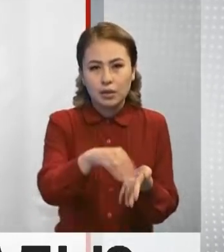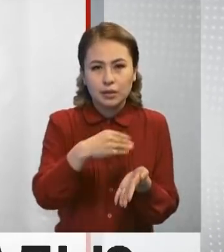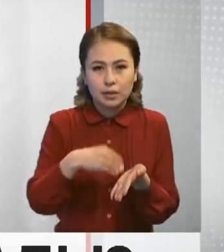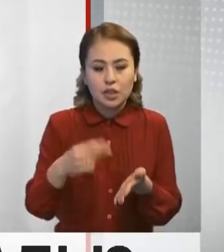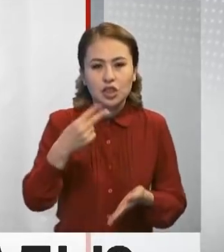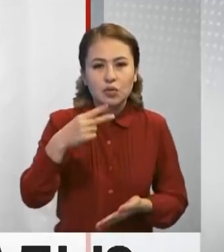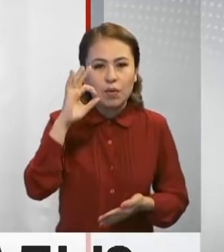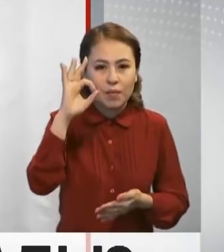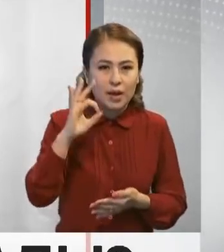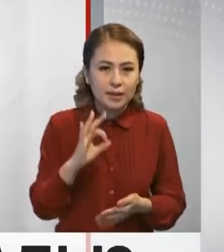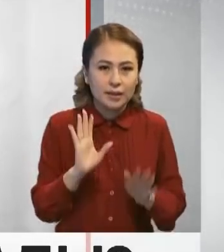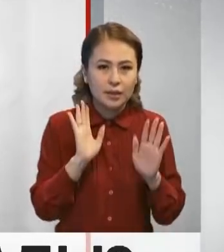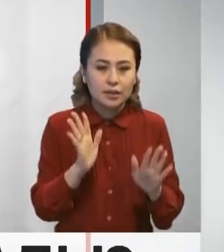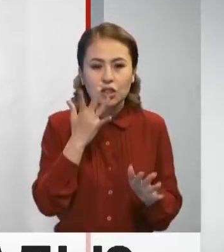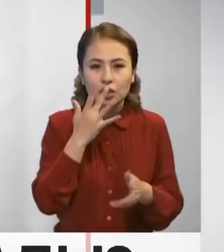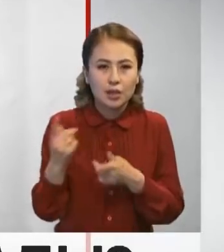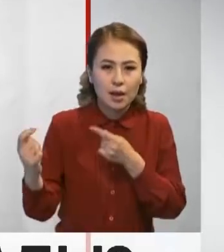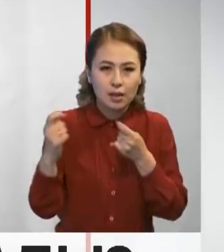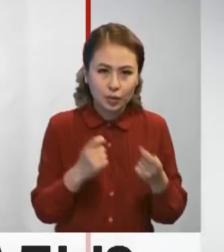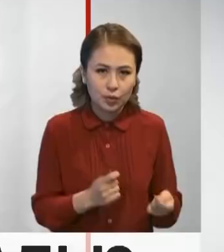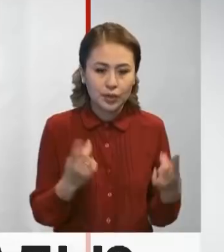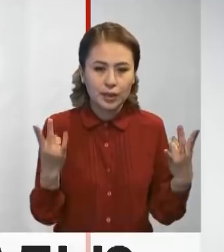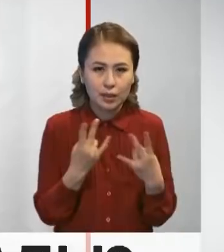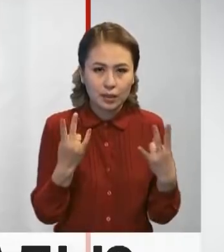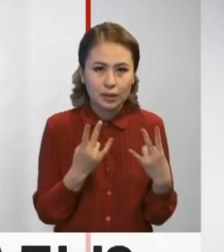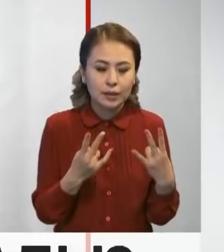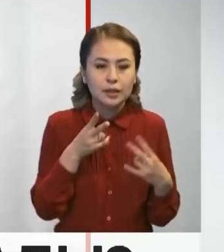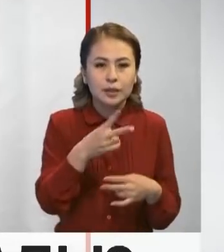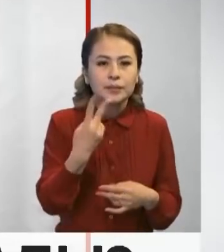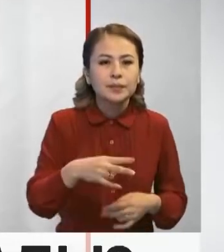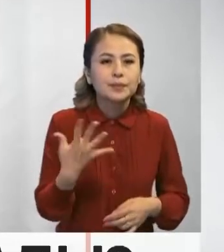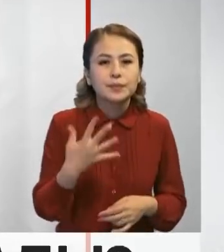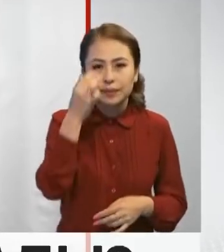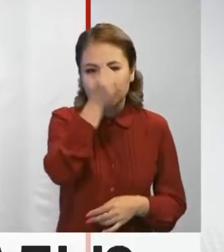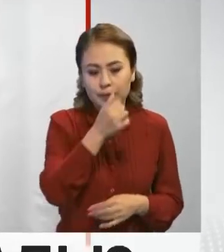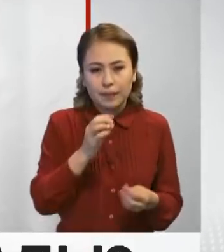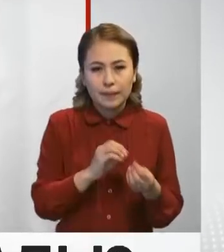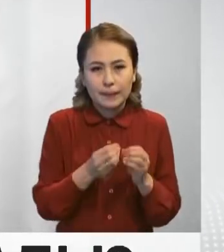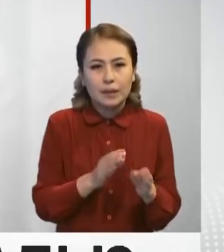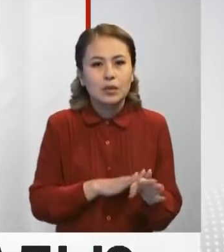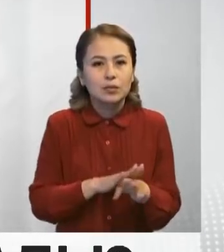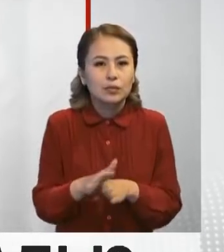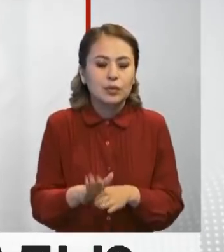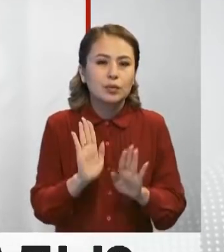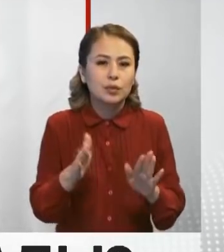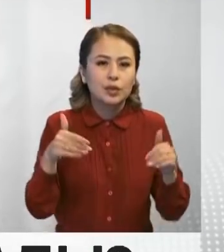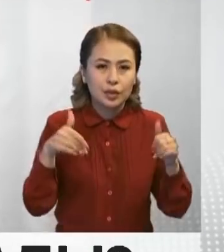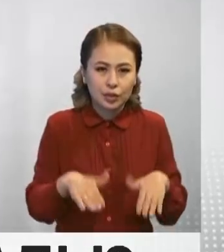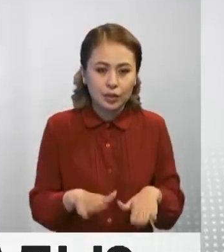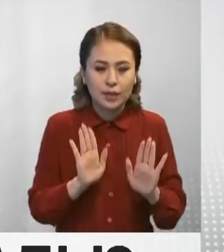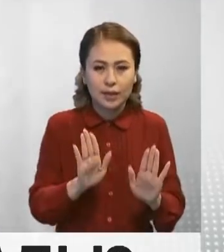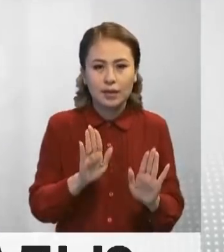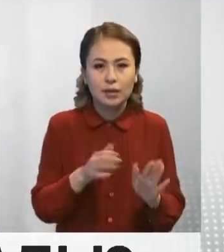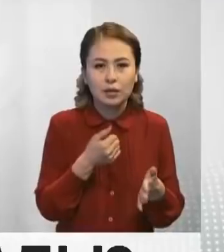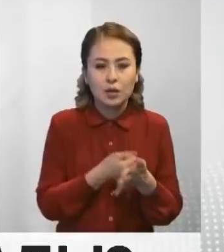өнімдерінің 20%-ын шетелден әкелуге мәжбүрміз. 2025 жылға дейін бұл мәселе түбегейлі шешімін таппақ. Тек